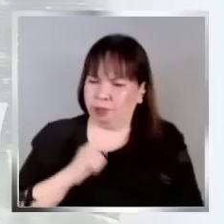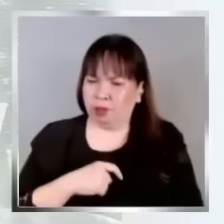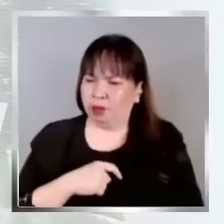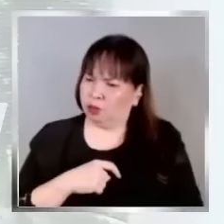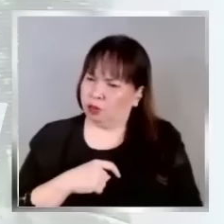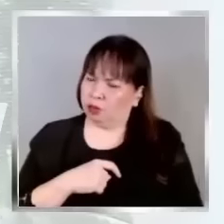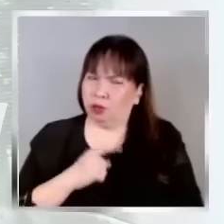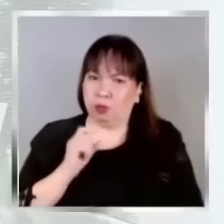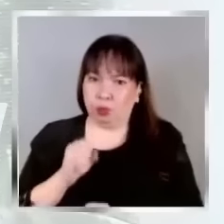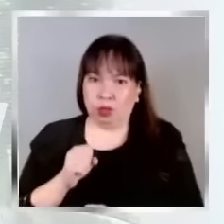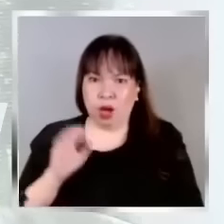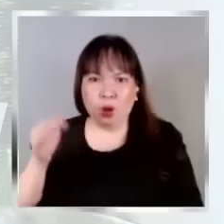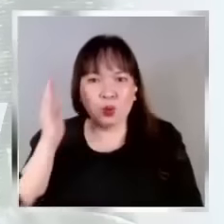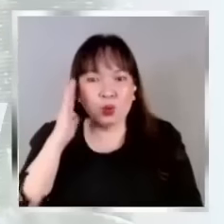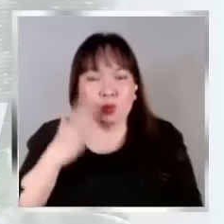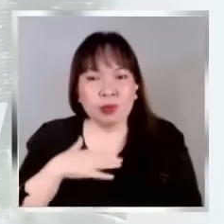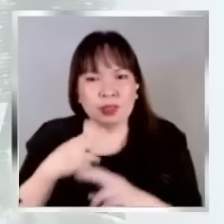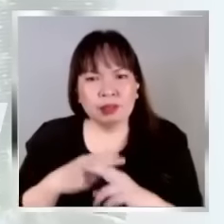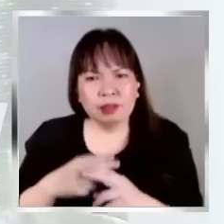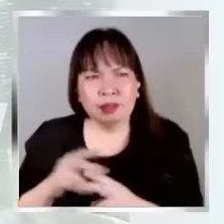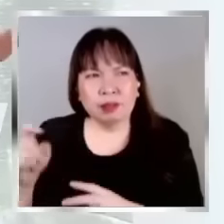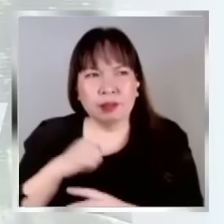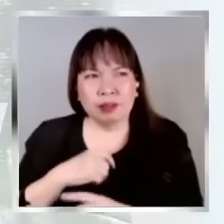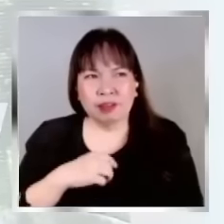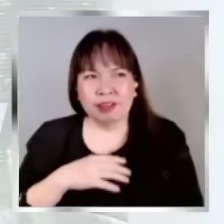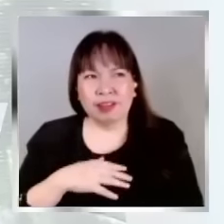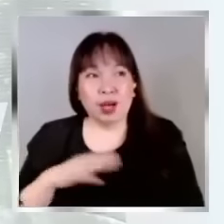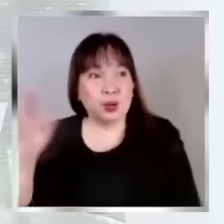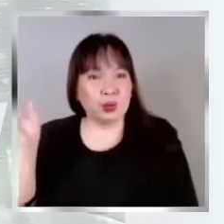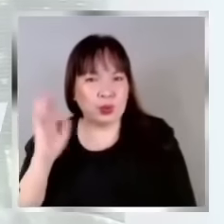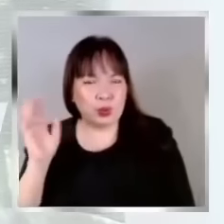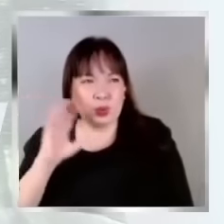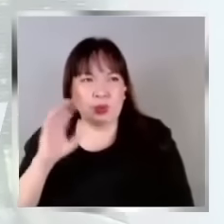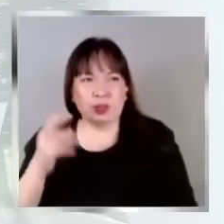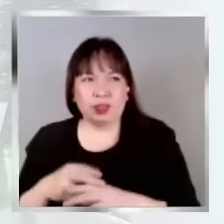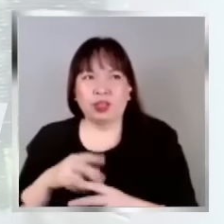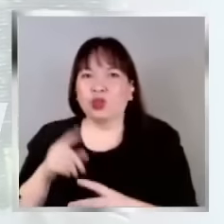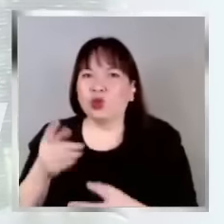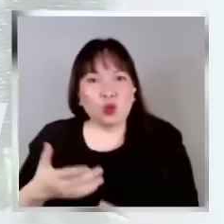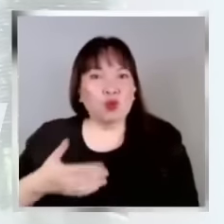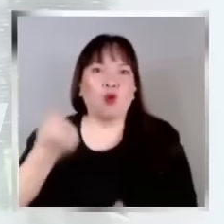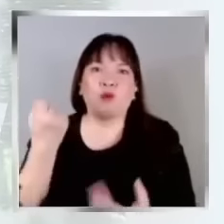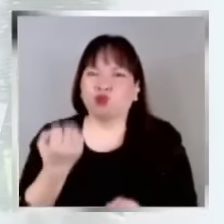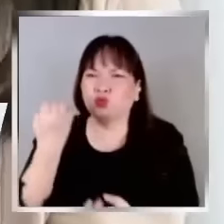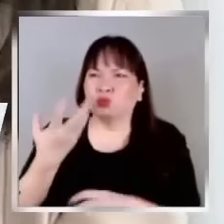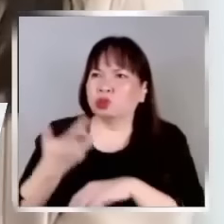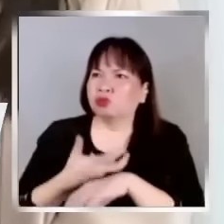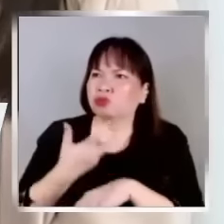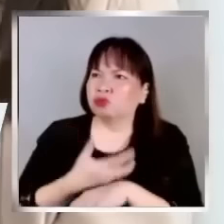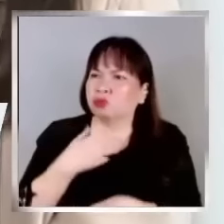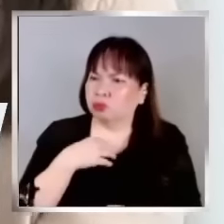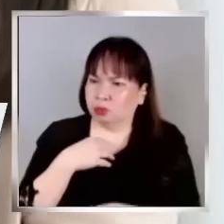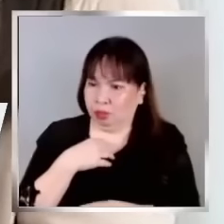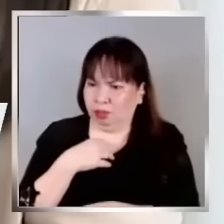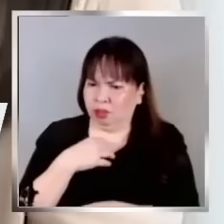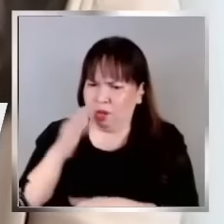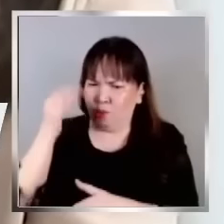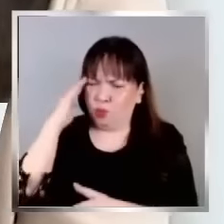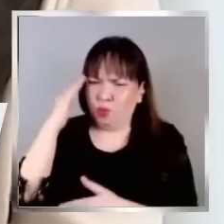nila yung pangalan. Hello Barbara Forteza, you want churrot churrot ganito ganyan. So parang takang-taka ako. Yun yung nakakatakot.